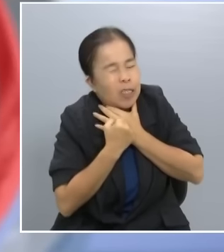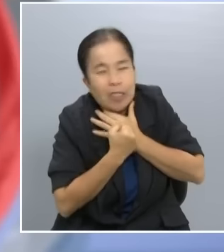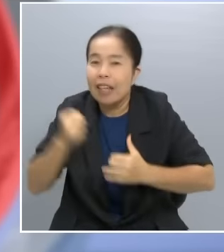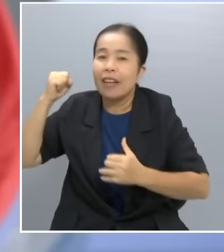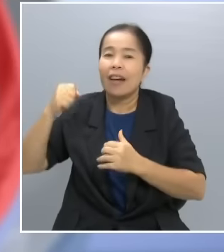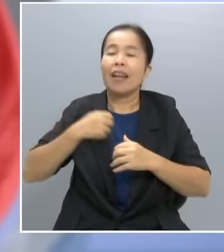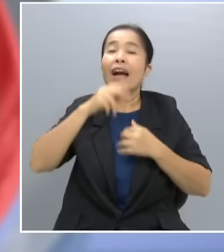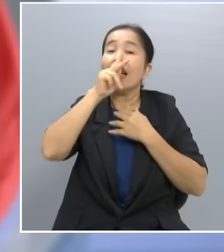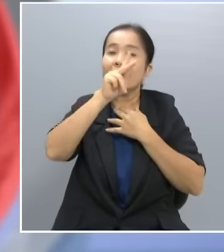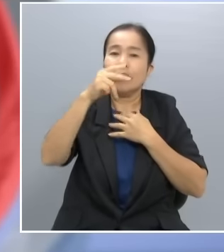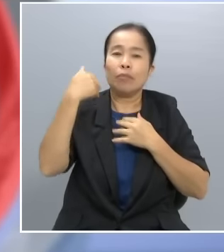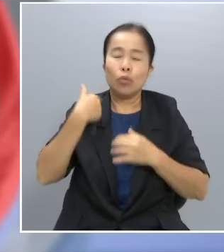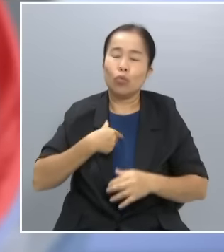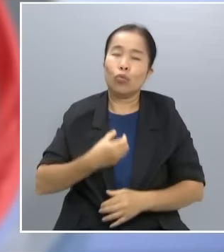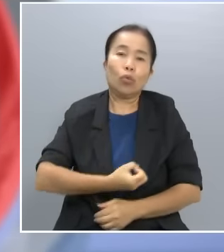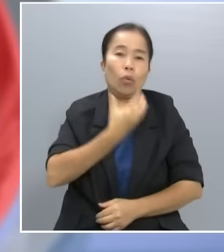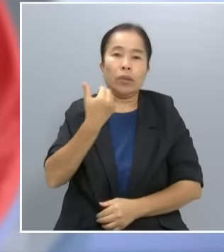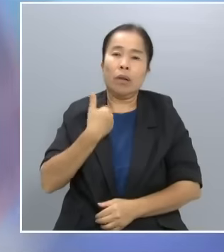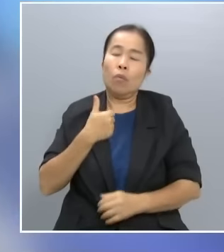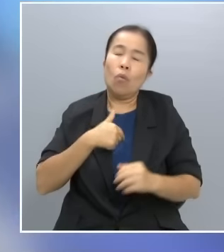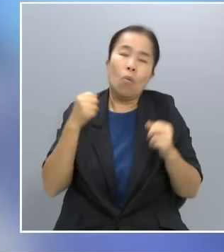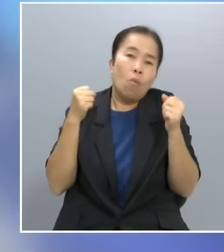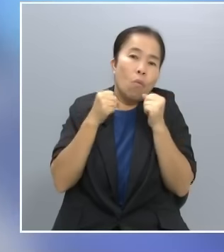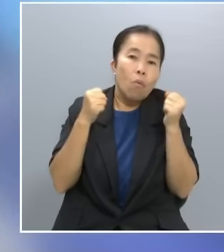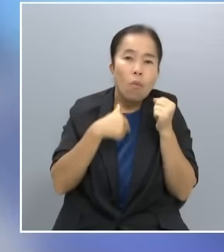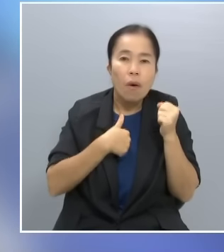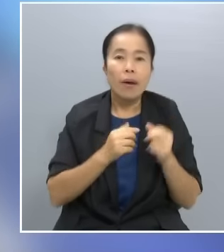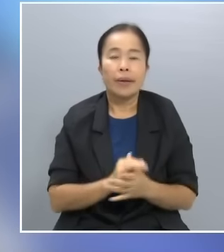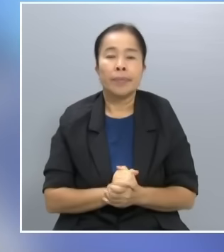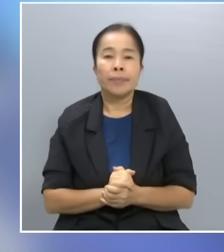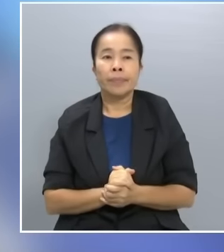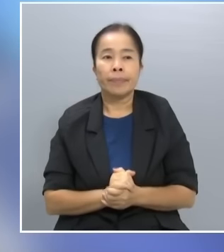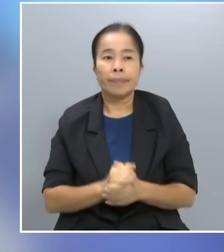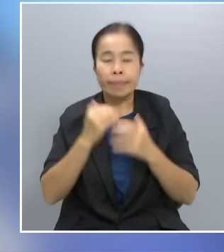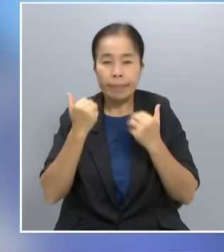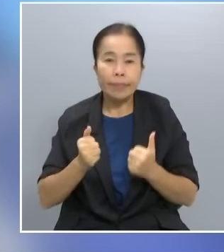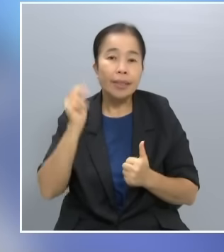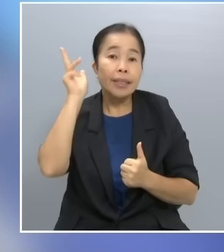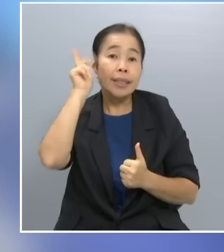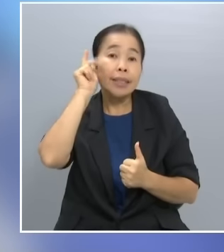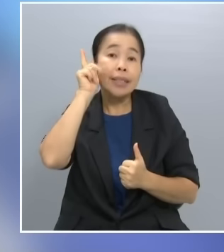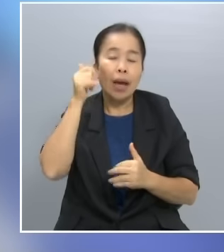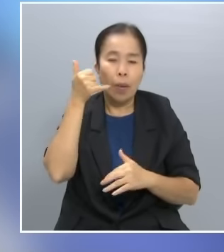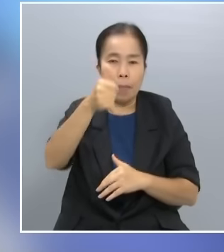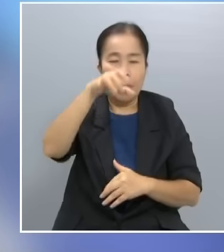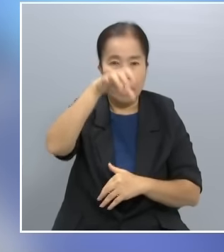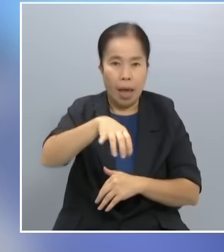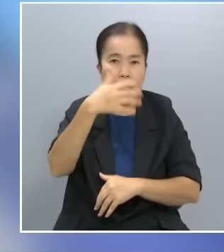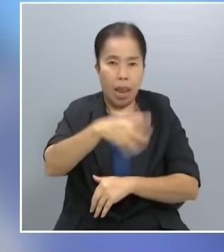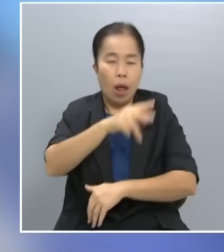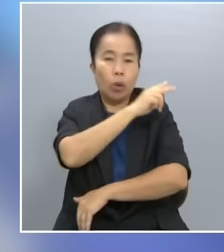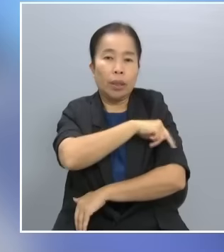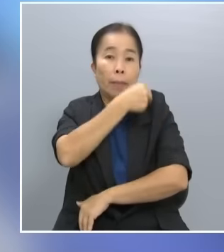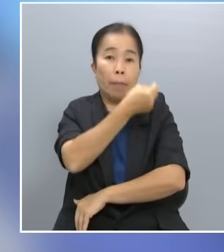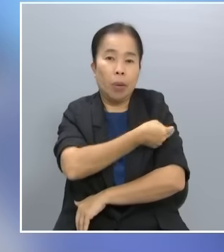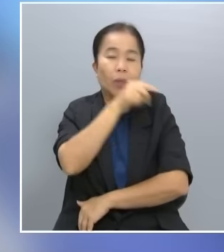รี๊ดไปด้วยนะตกใจมากน่ากลัวมาก คุณผู้ชมครับล่าสุดนะผู้สื่อข่าวที่โรงพยาบาลส่งเสริมสุขภาพตำบลที่บ้